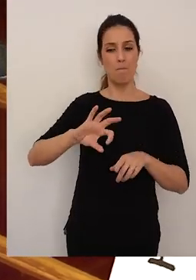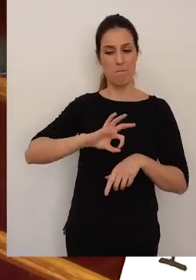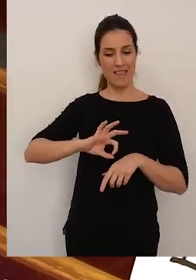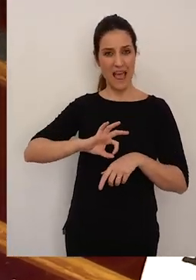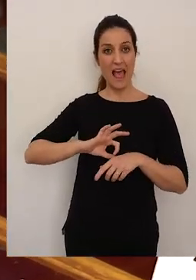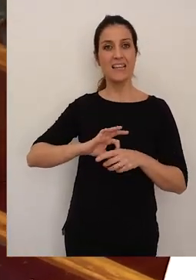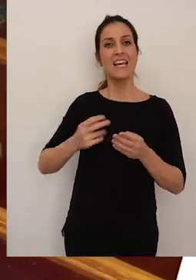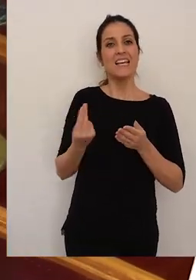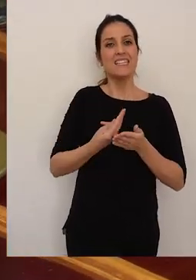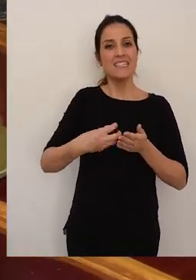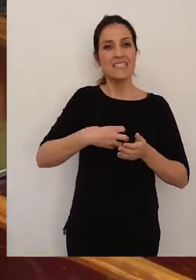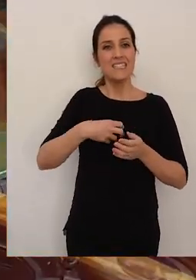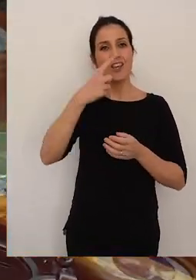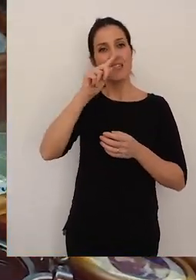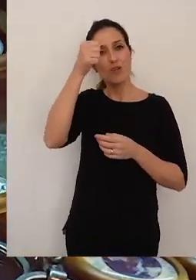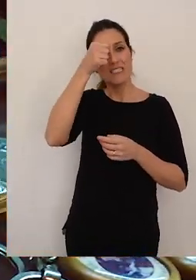immagini sacre.